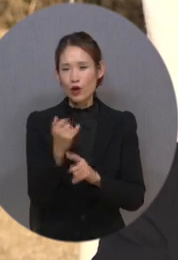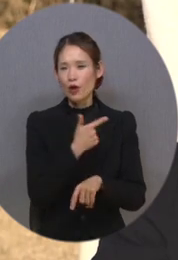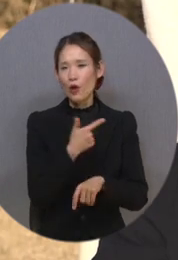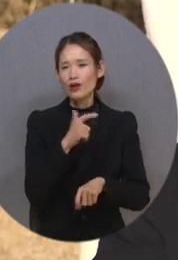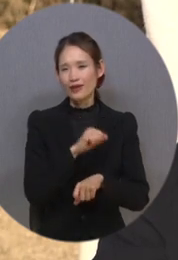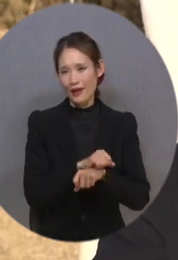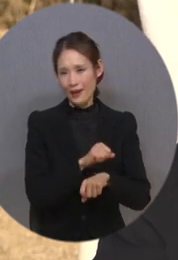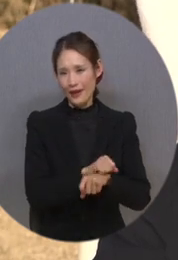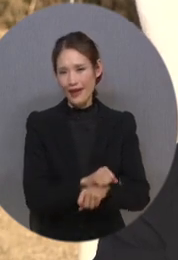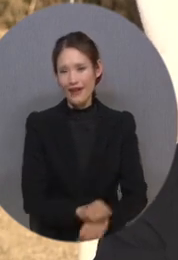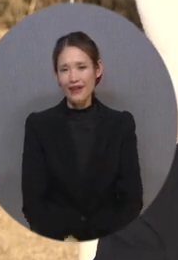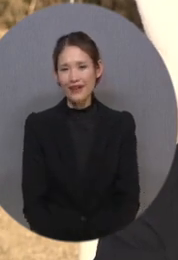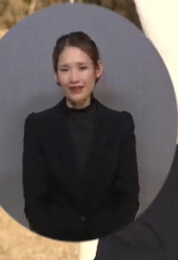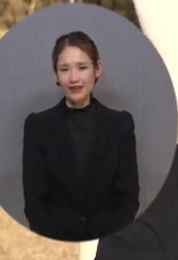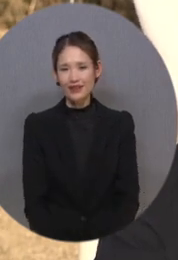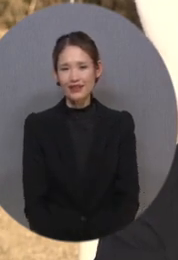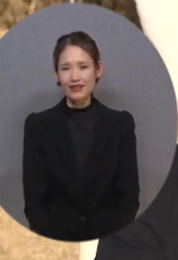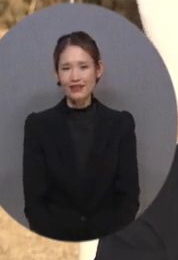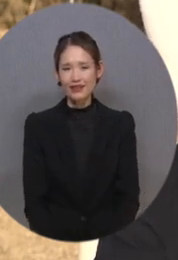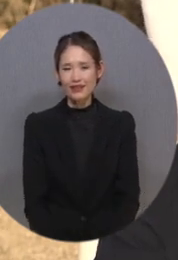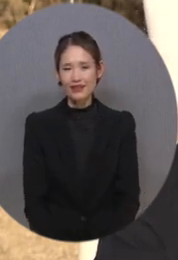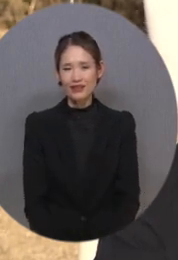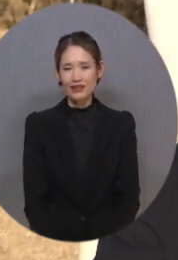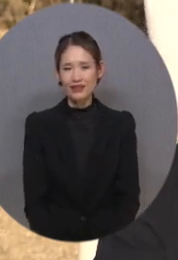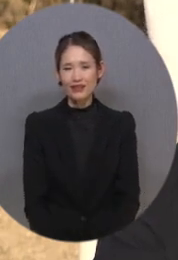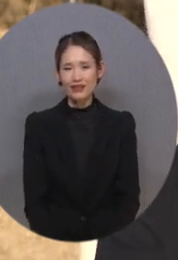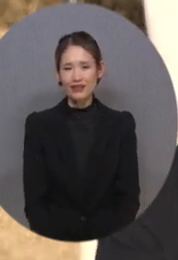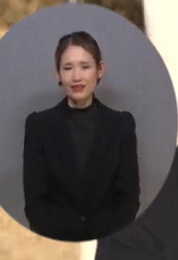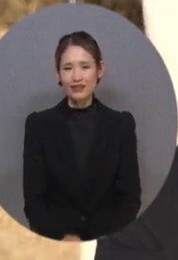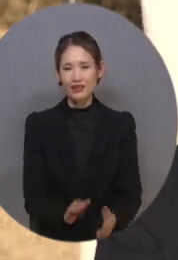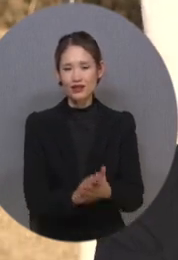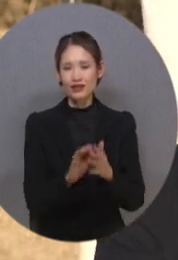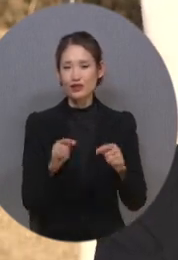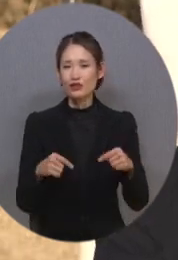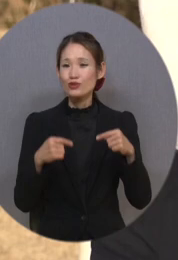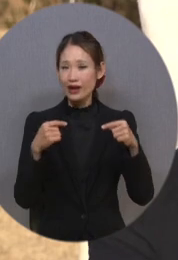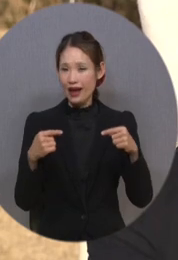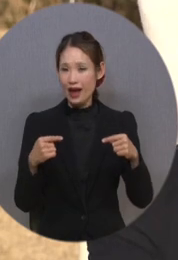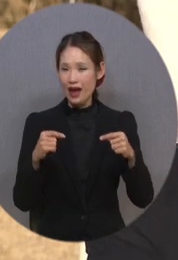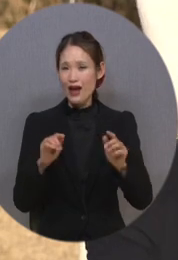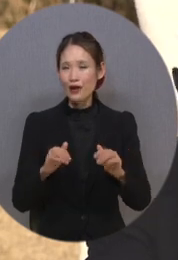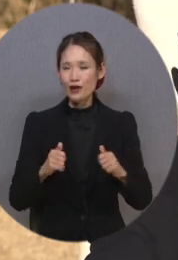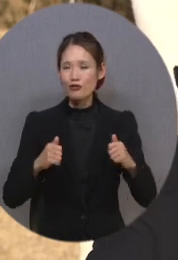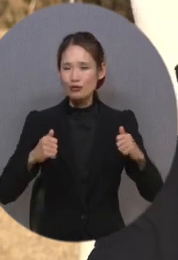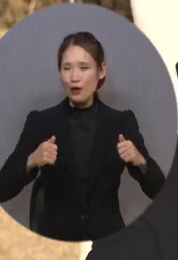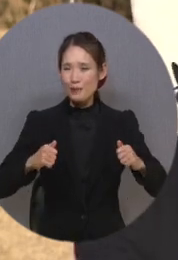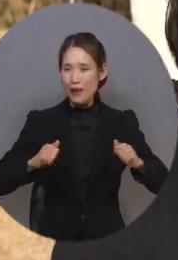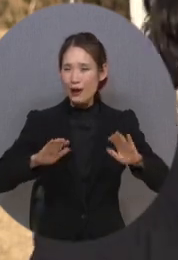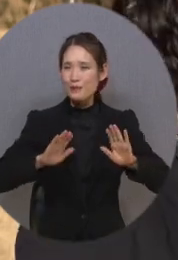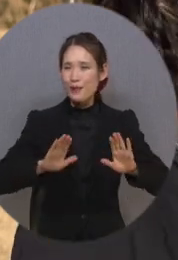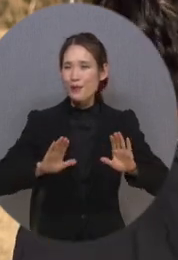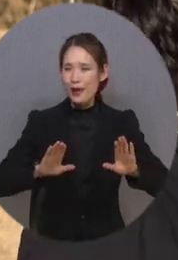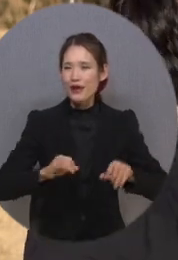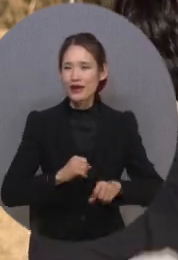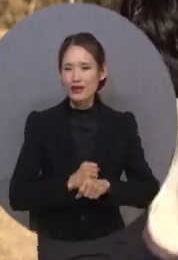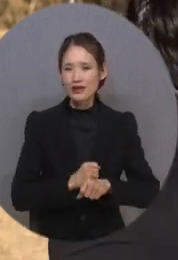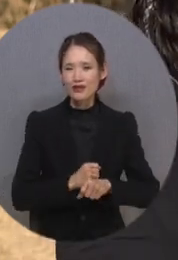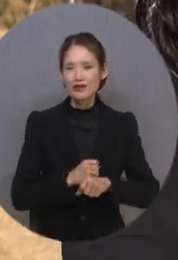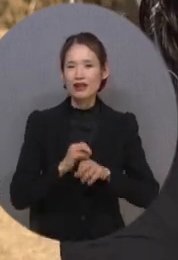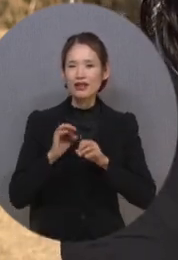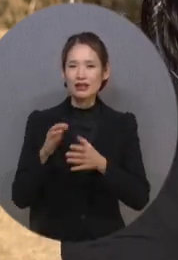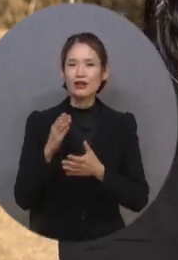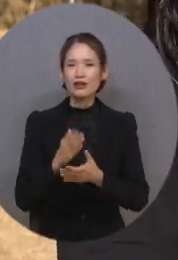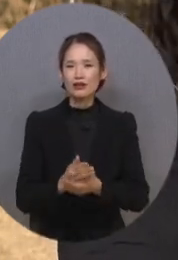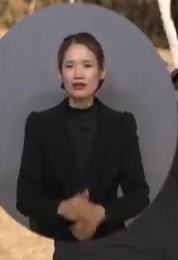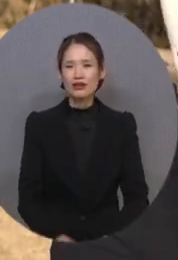맞아요. 잘해주고 네. 그리고 우리 용호 이거 친구를 휠체어까지 밀어줬어. 그러니까 기부하지 마세요. 기부하지 마십시오.